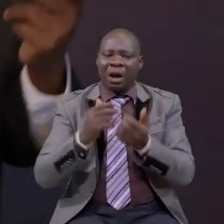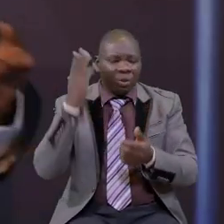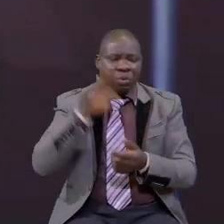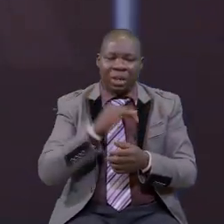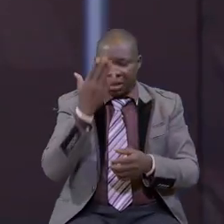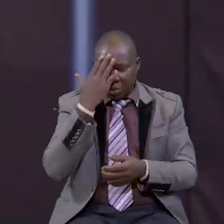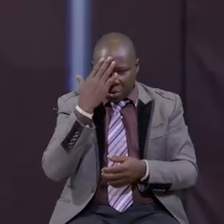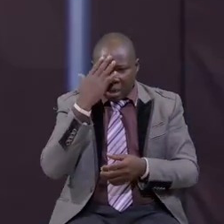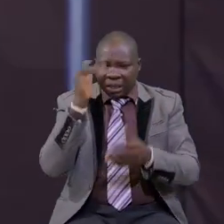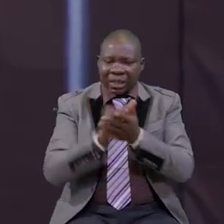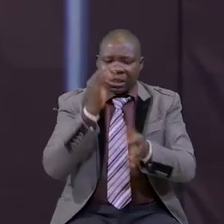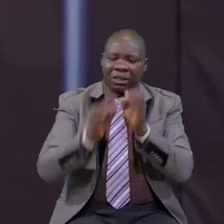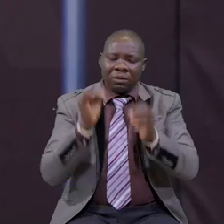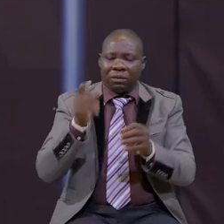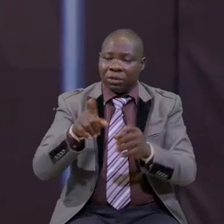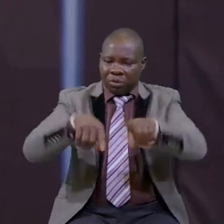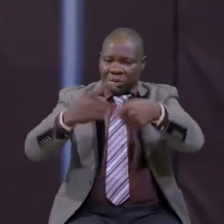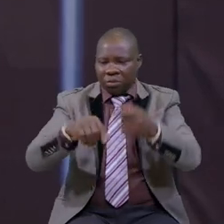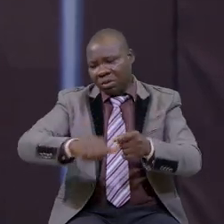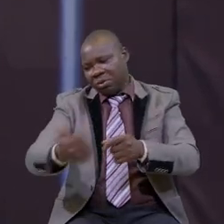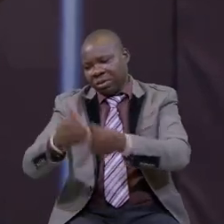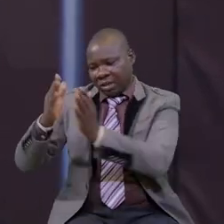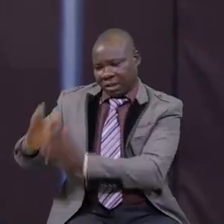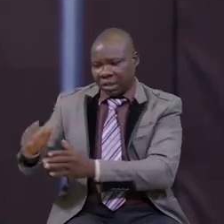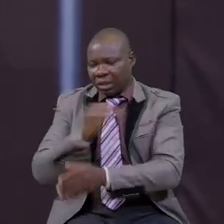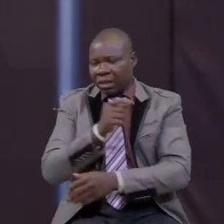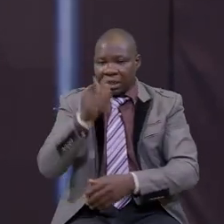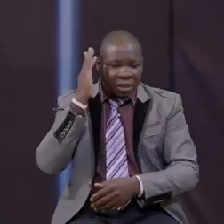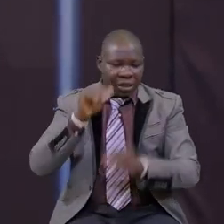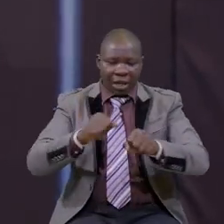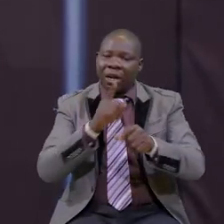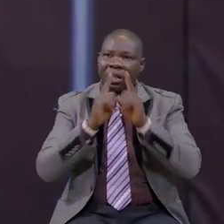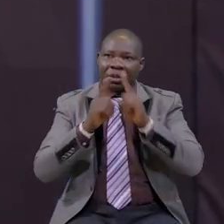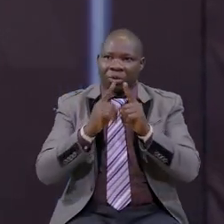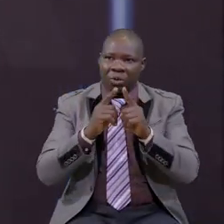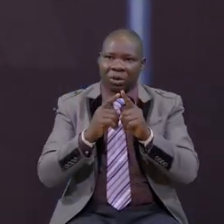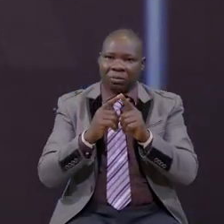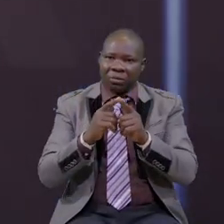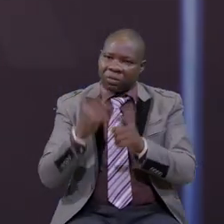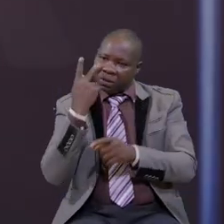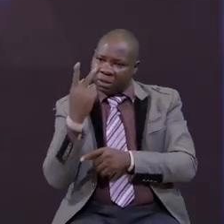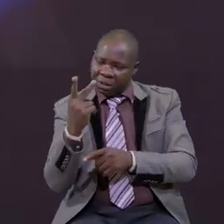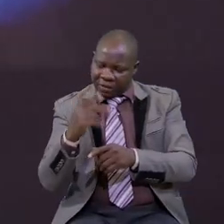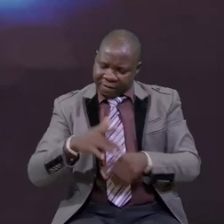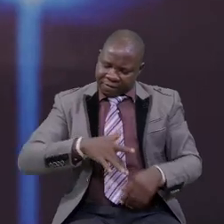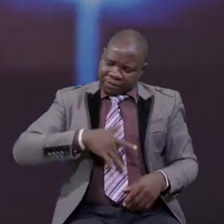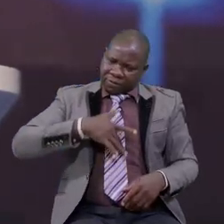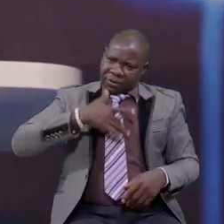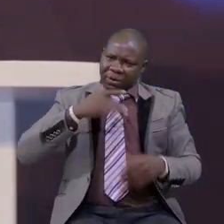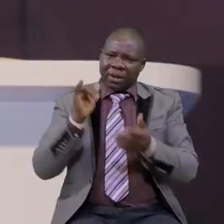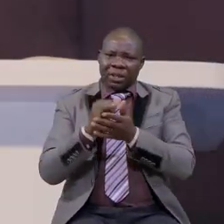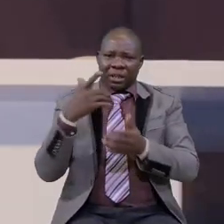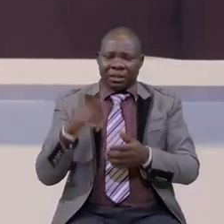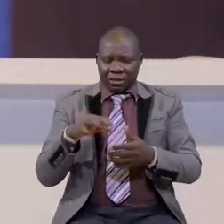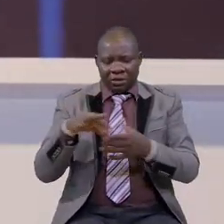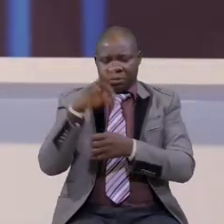l'au-delà, il peut parler. Quand il va dans l'au-delà, il peut voir. Quand il va dans l'au-delà, il va sentir que